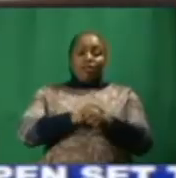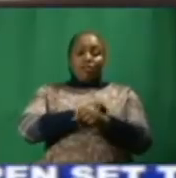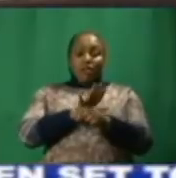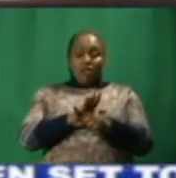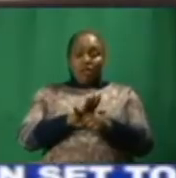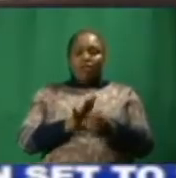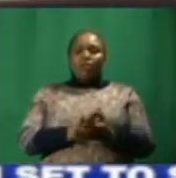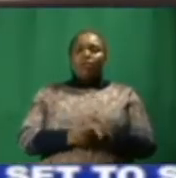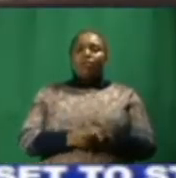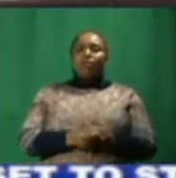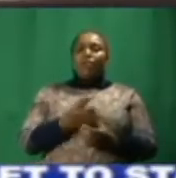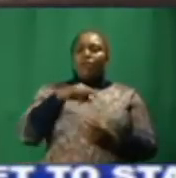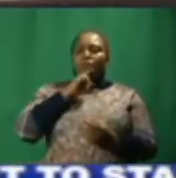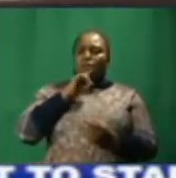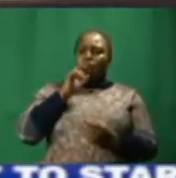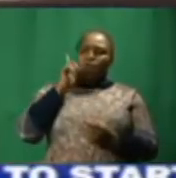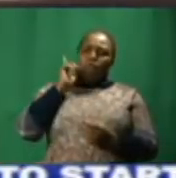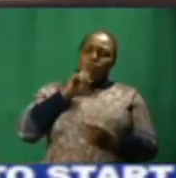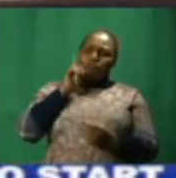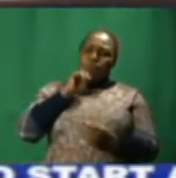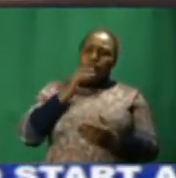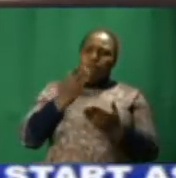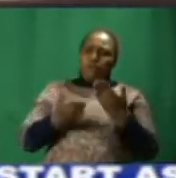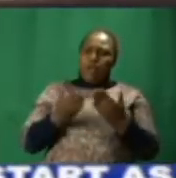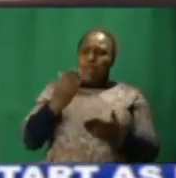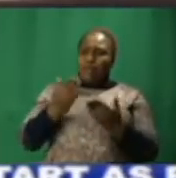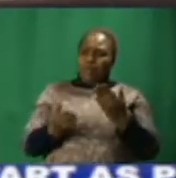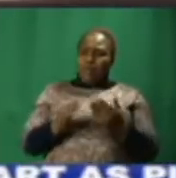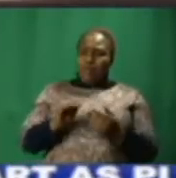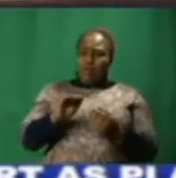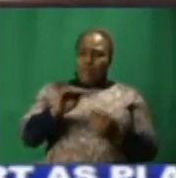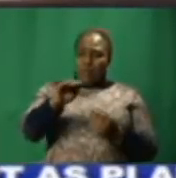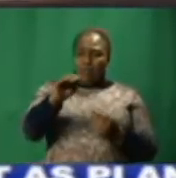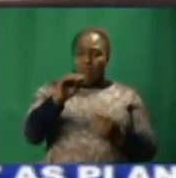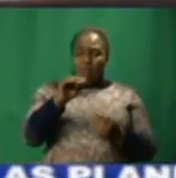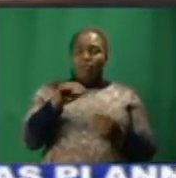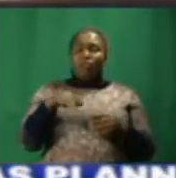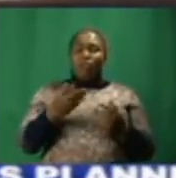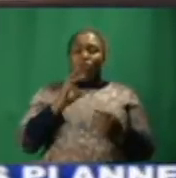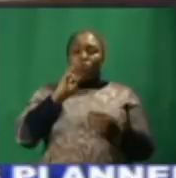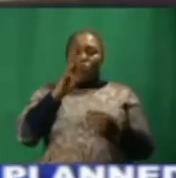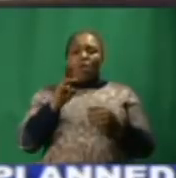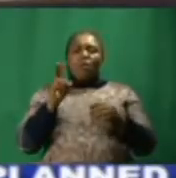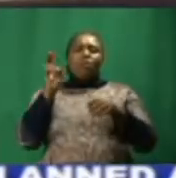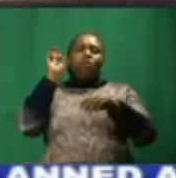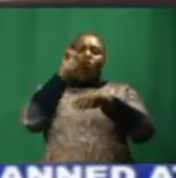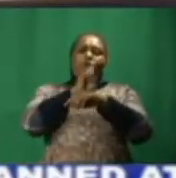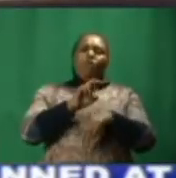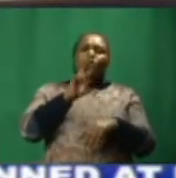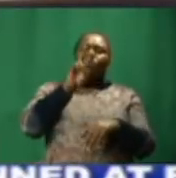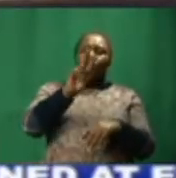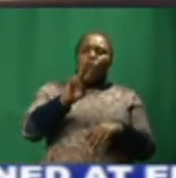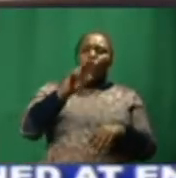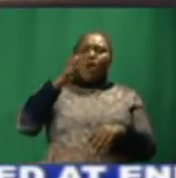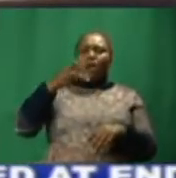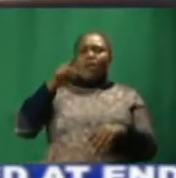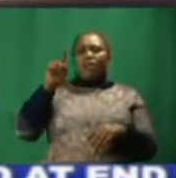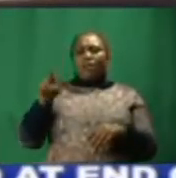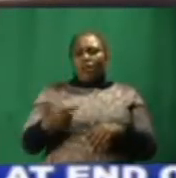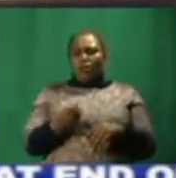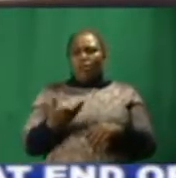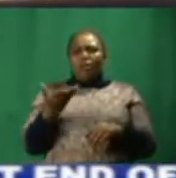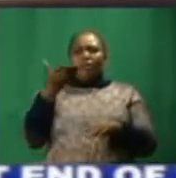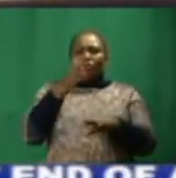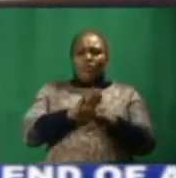kubukwa ukuthi kutawufika inyanga yemphala sebangetulu kwa 200,000 bantfu